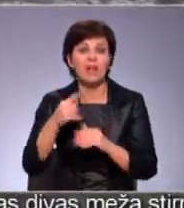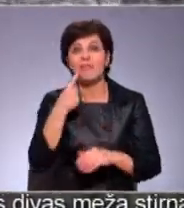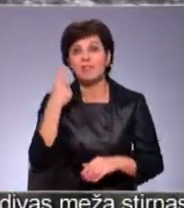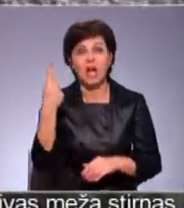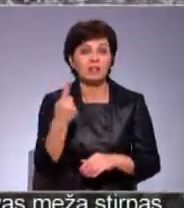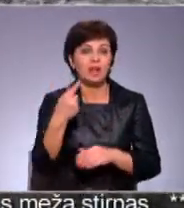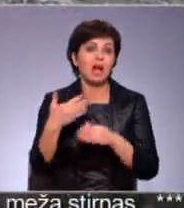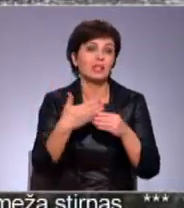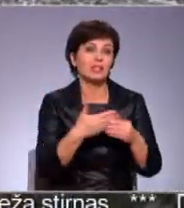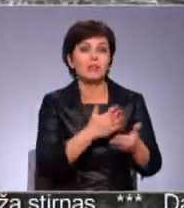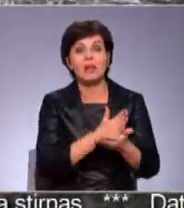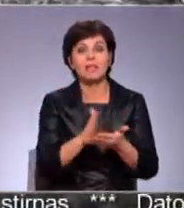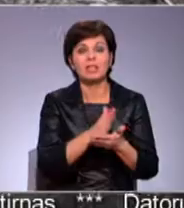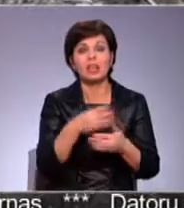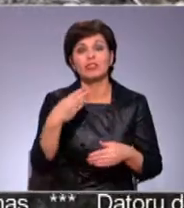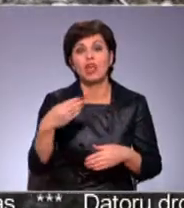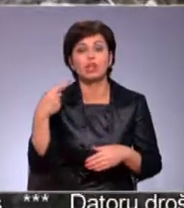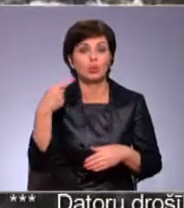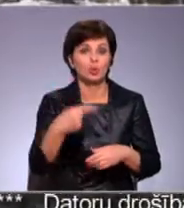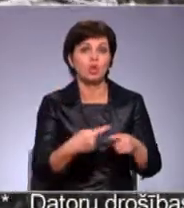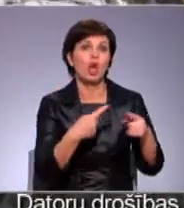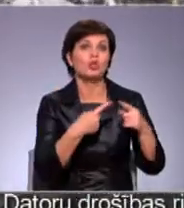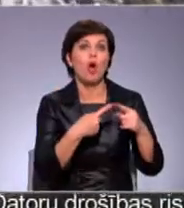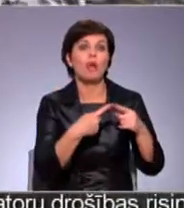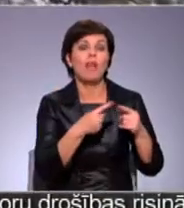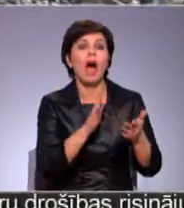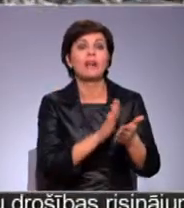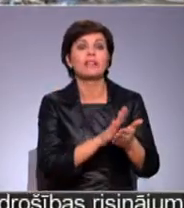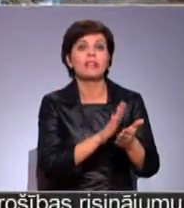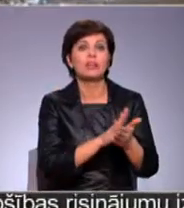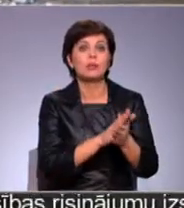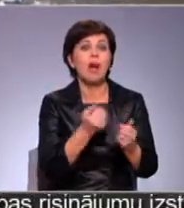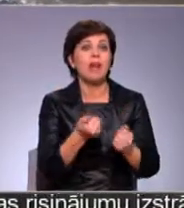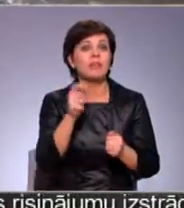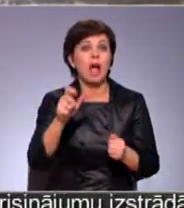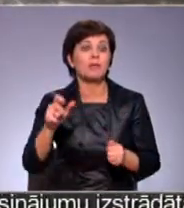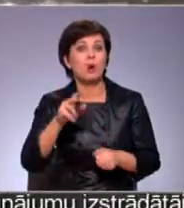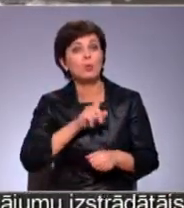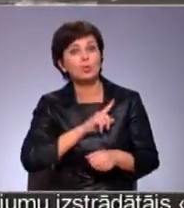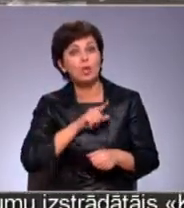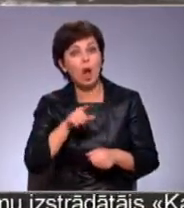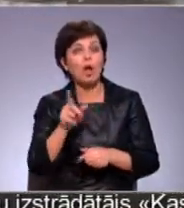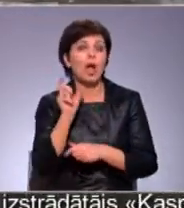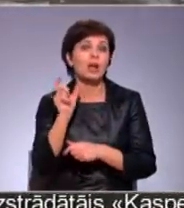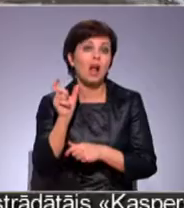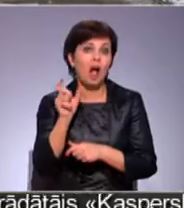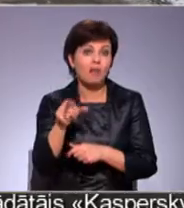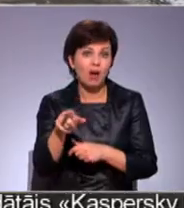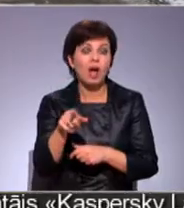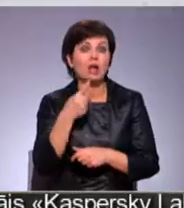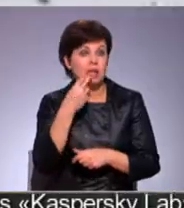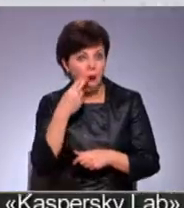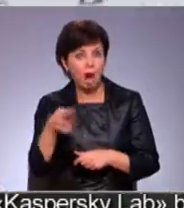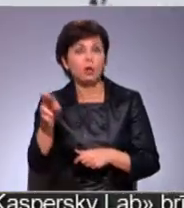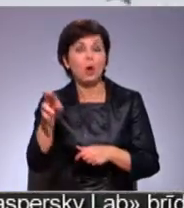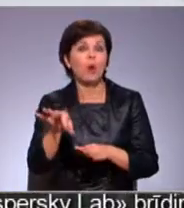tiek ievests vidēji ap 40 000 tonnām atkritumu. Darbinieki, kas uzrauga kravas un to izkraušanu, tad arī pamanot